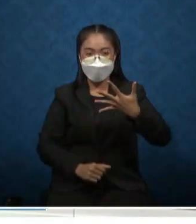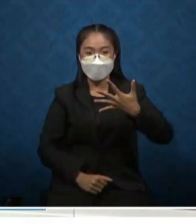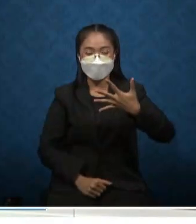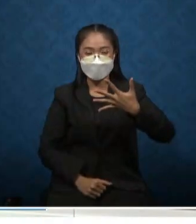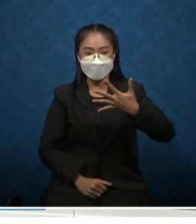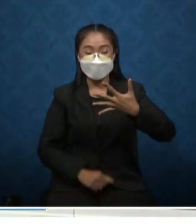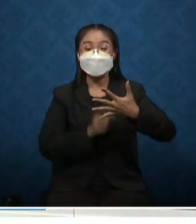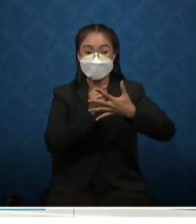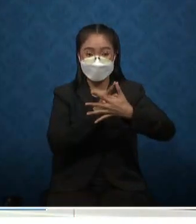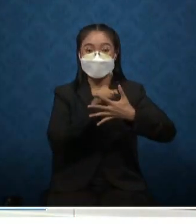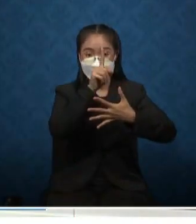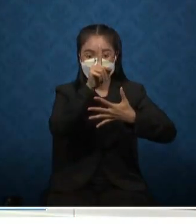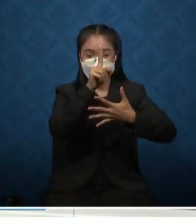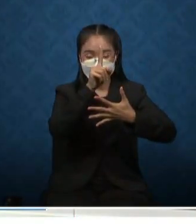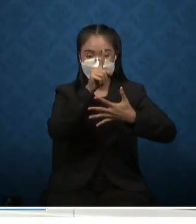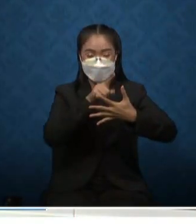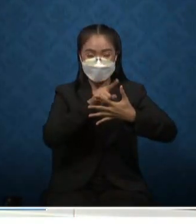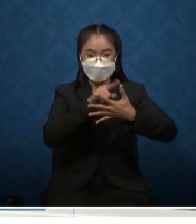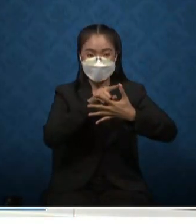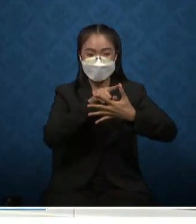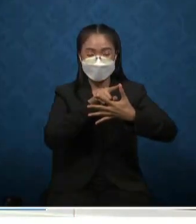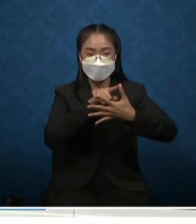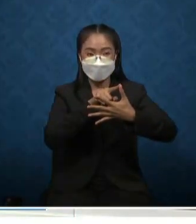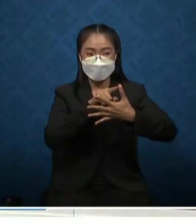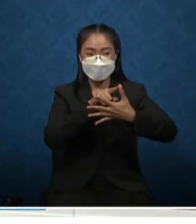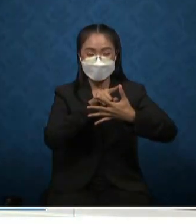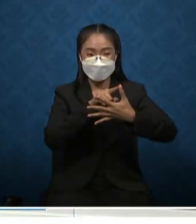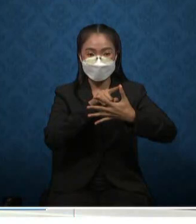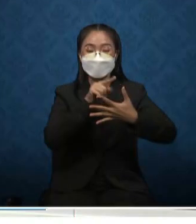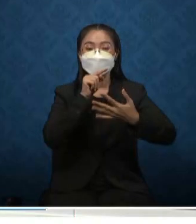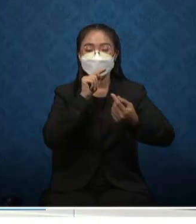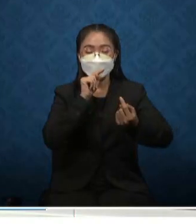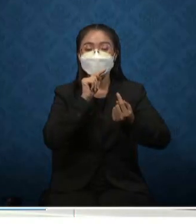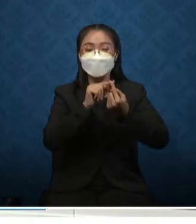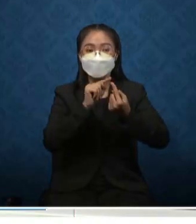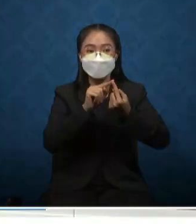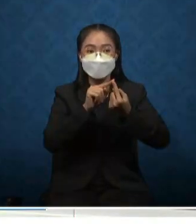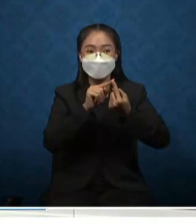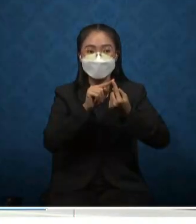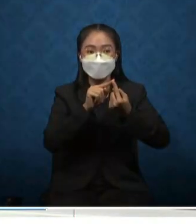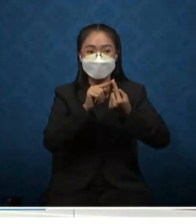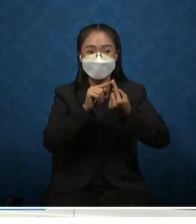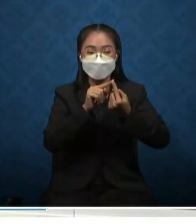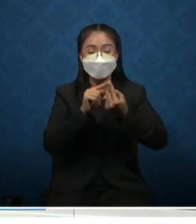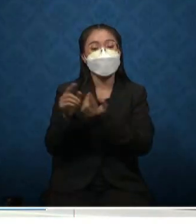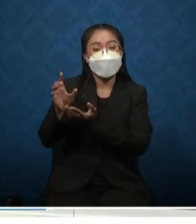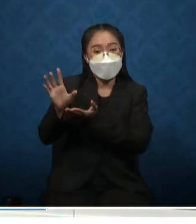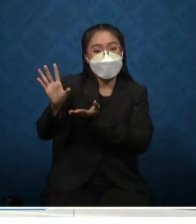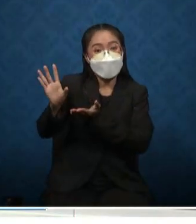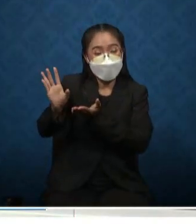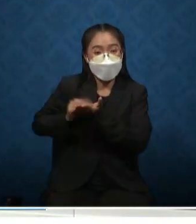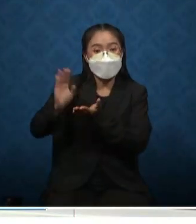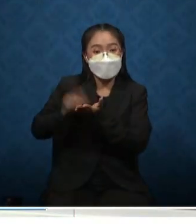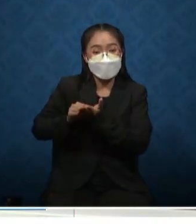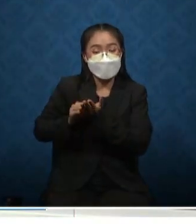เสาหลักที่ 1การตอบสนองด้านโหลดเป็นอุปสงค์ของผู้